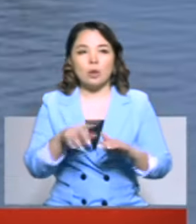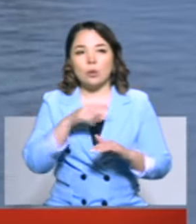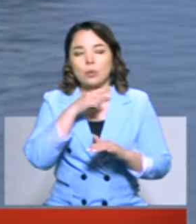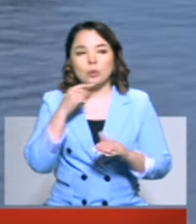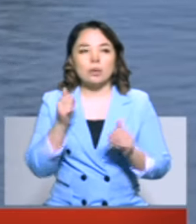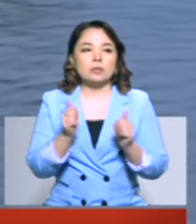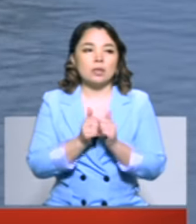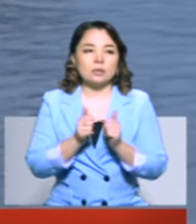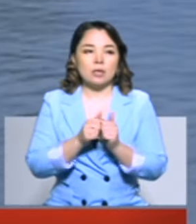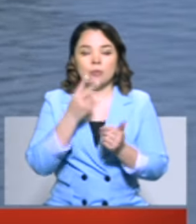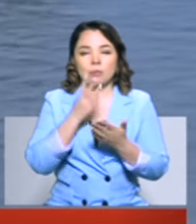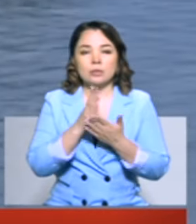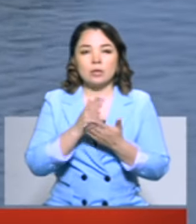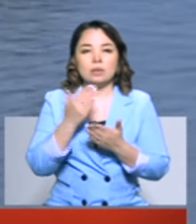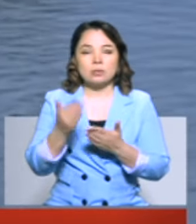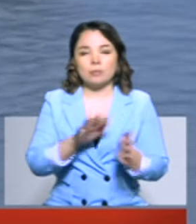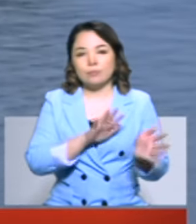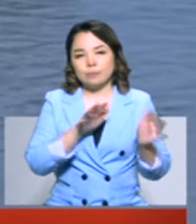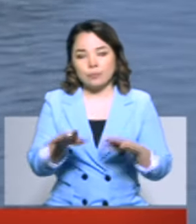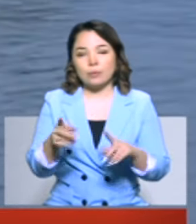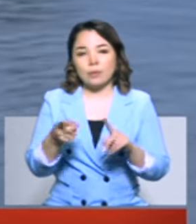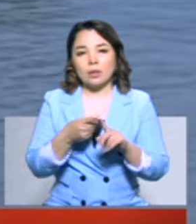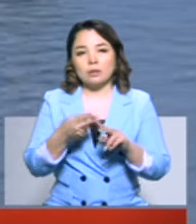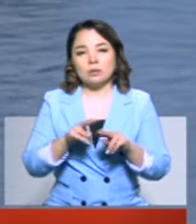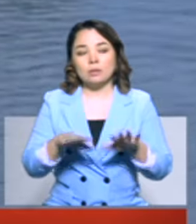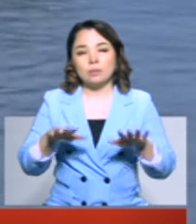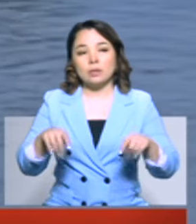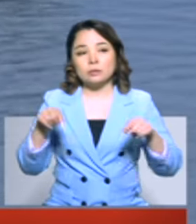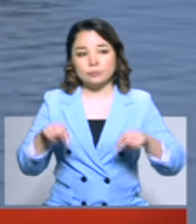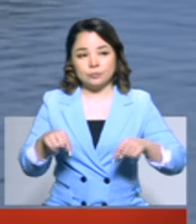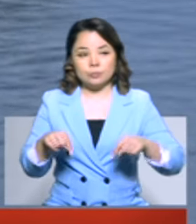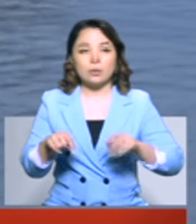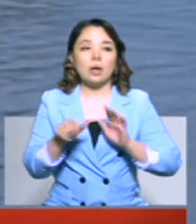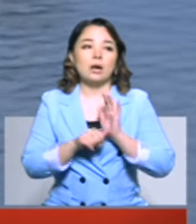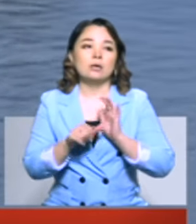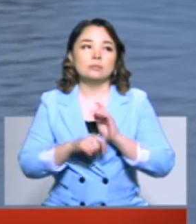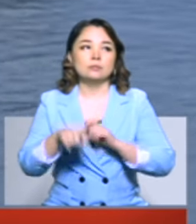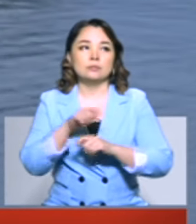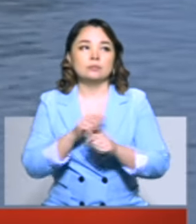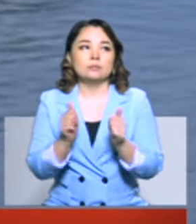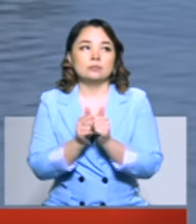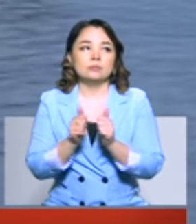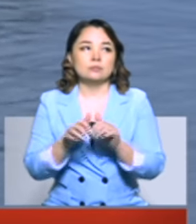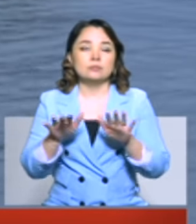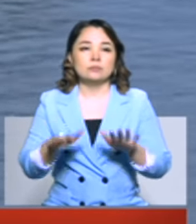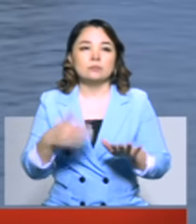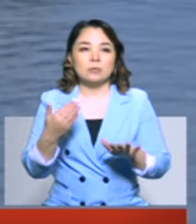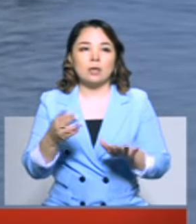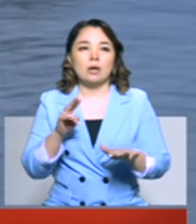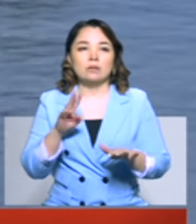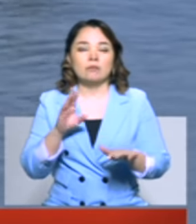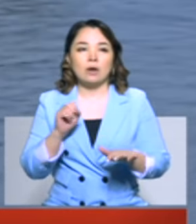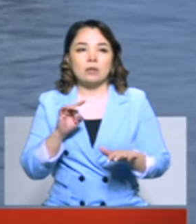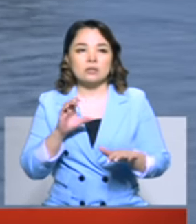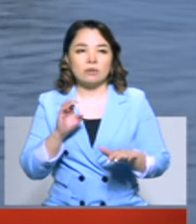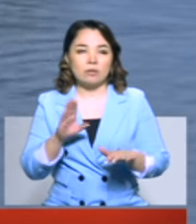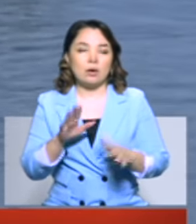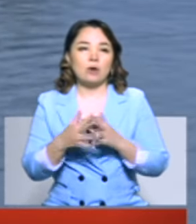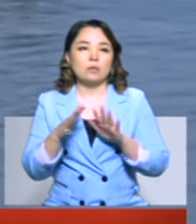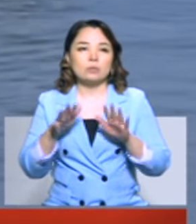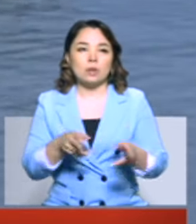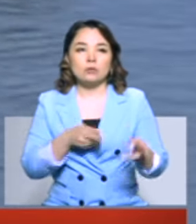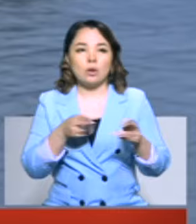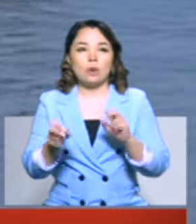Ресейден келеді деген болжам бар. Бірінші болып, мына мен тұрған жерден 60 шақырым қашықтықтағы Янбарцев ауылына кіруі